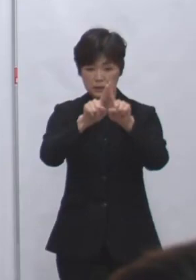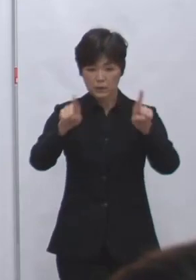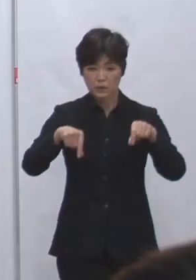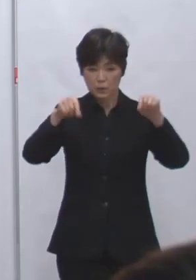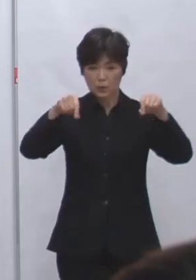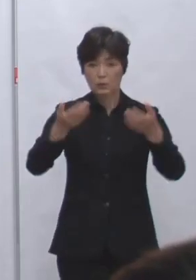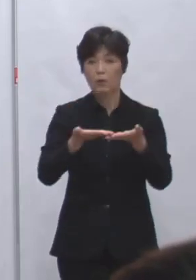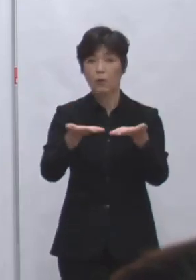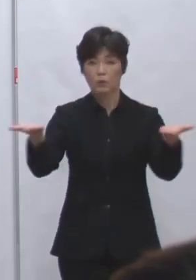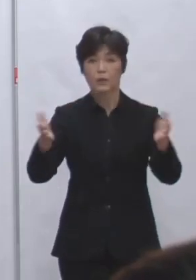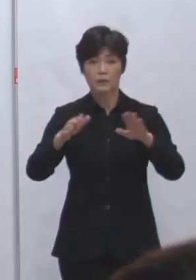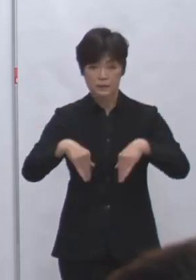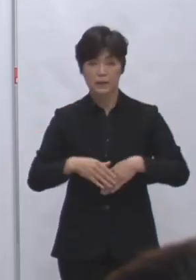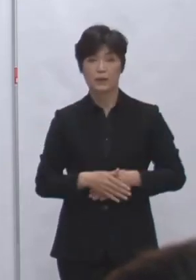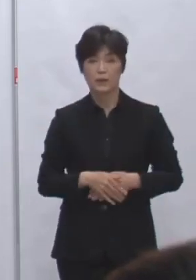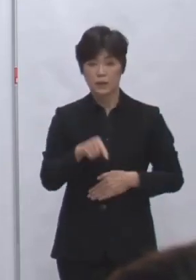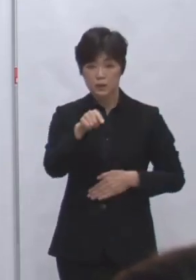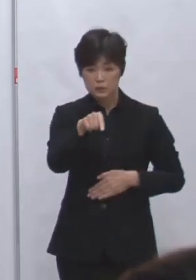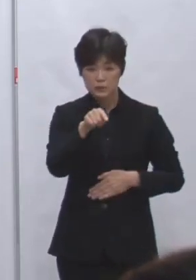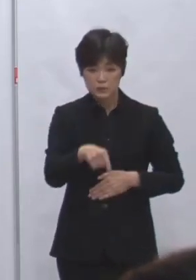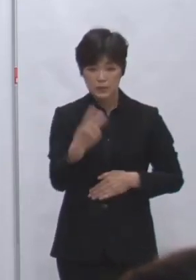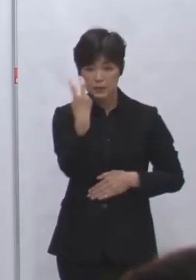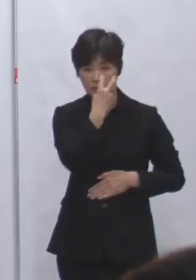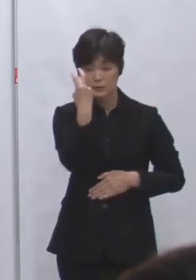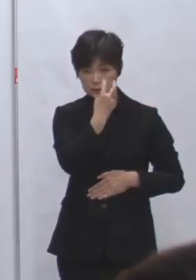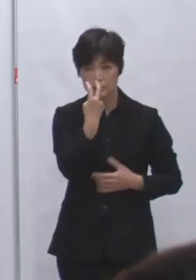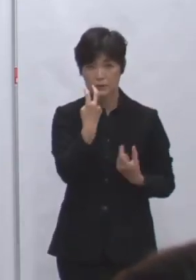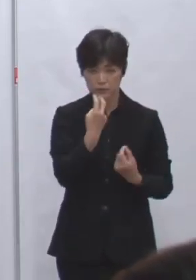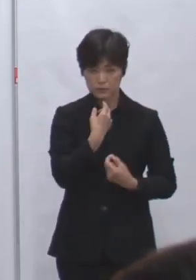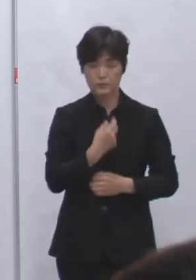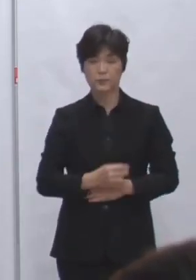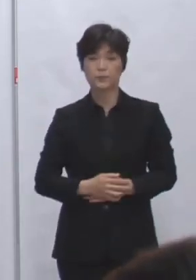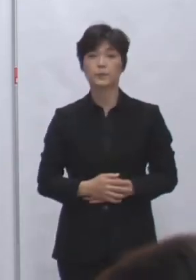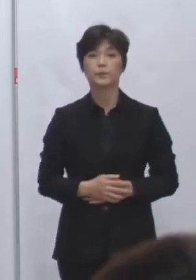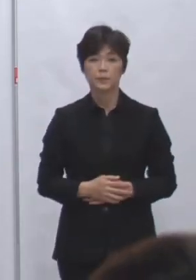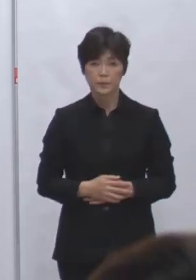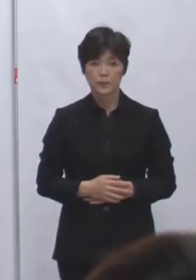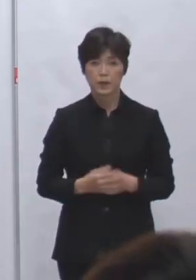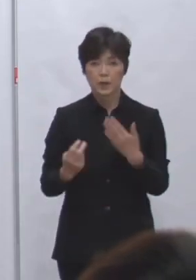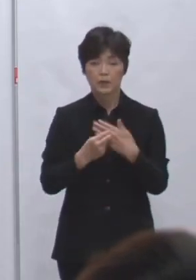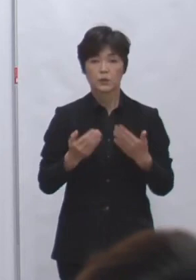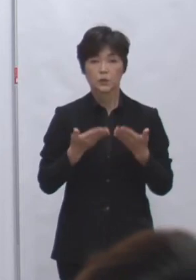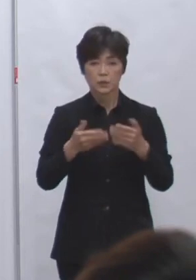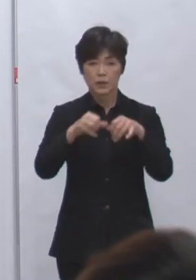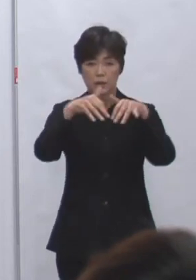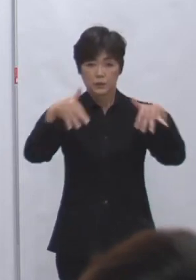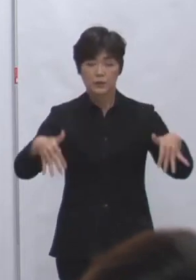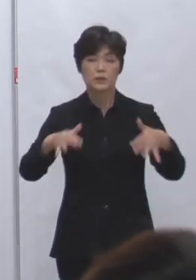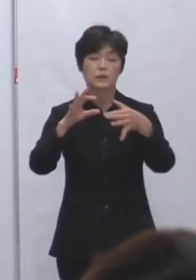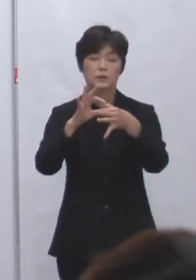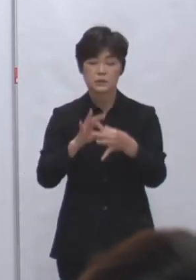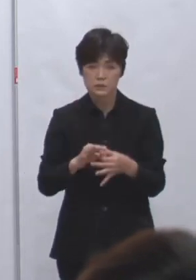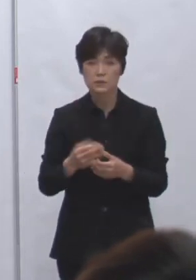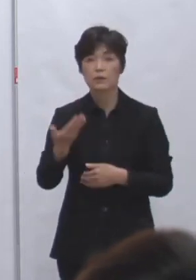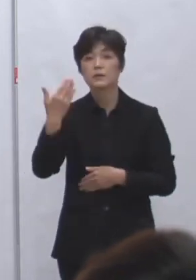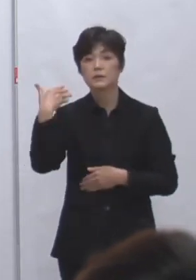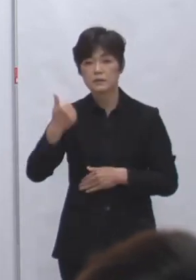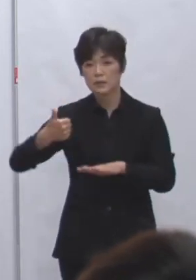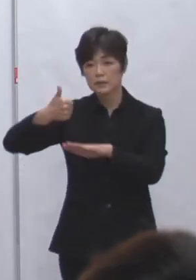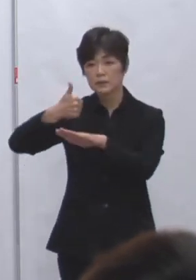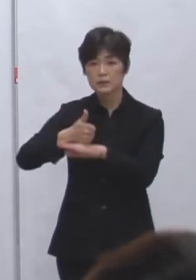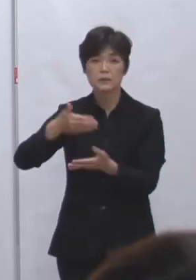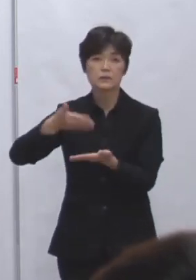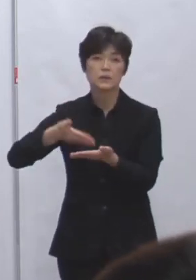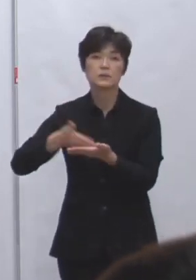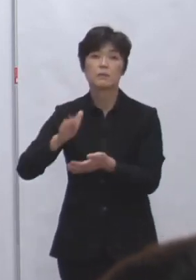資料をお配りをしてございますので、そちらの方もご覧をいただければと存じます。医療提供体制につきましては、先ほど知事から